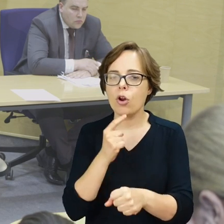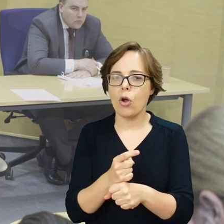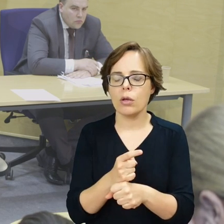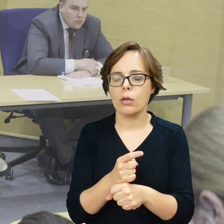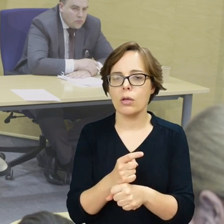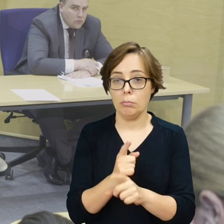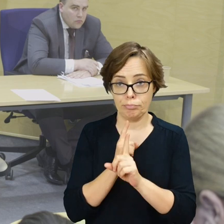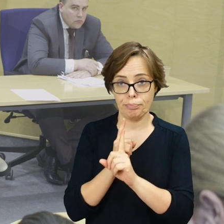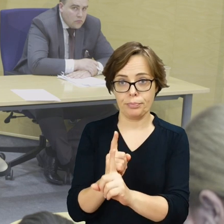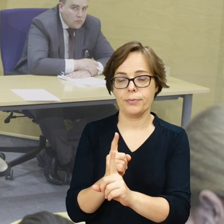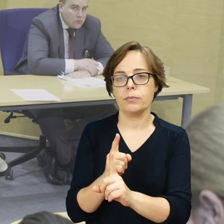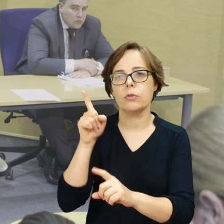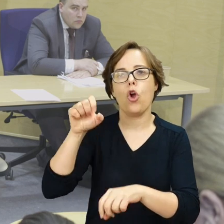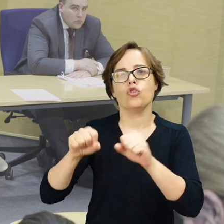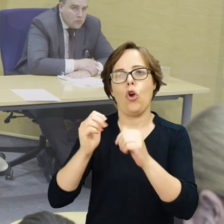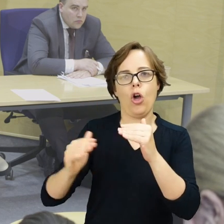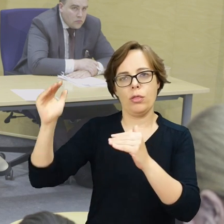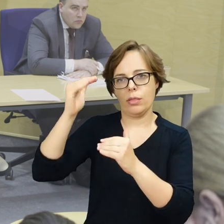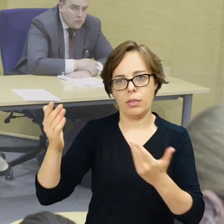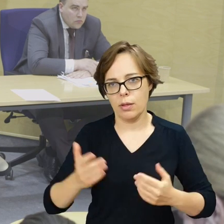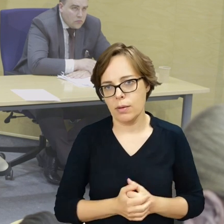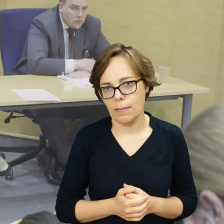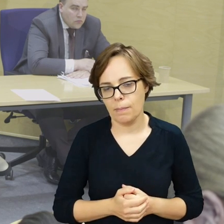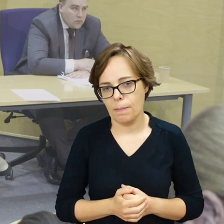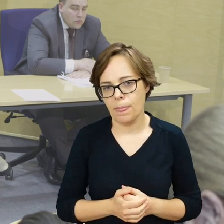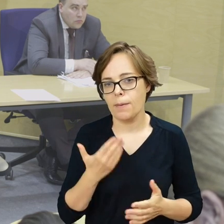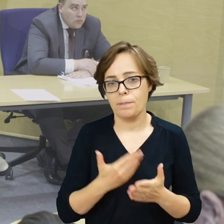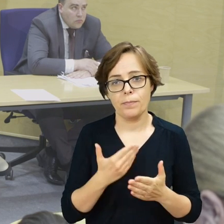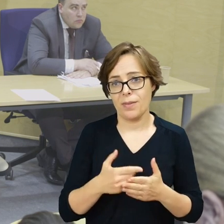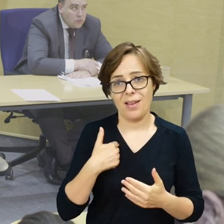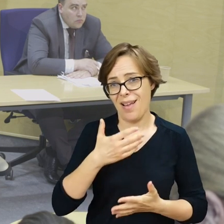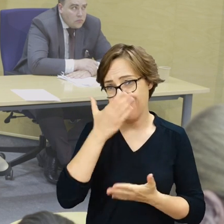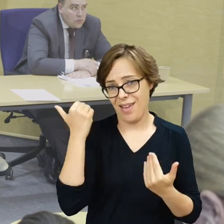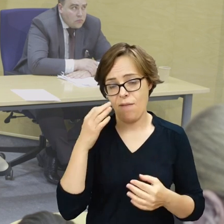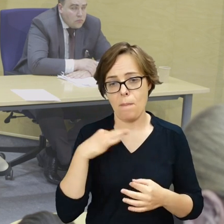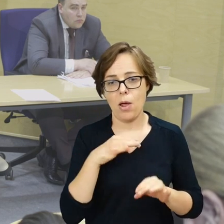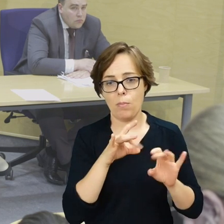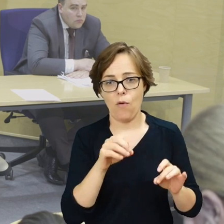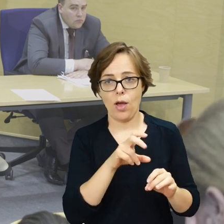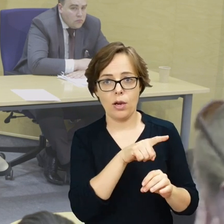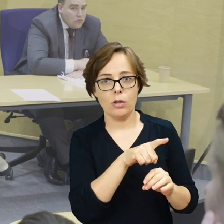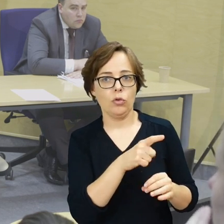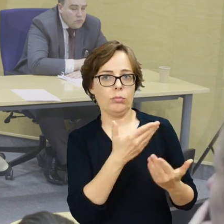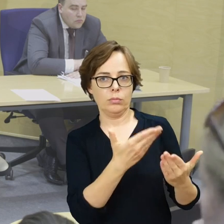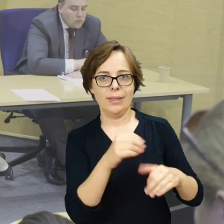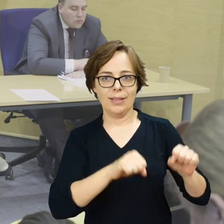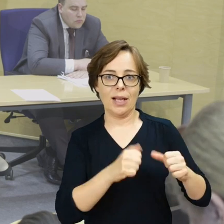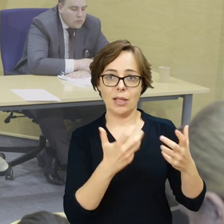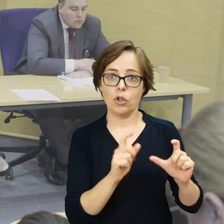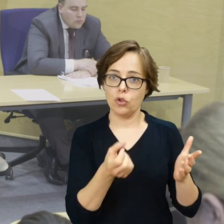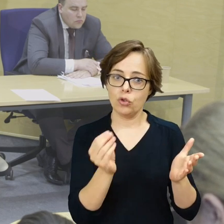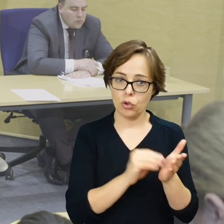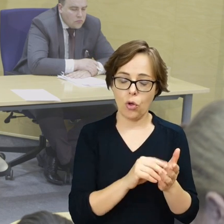sąd przełożonych. Więc ja nie wiem, czy pan profesor też z pozycji sędziego chciałby coś do tego dodać, ale